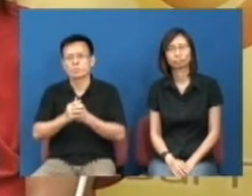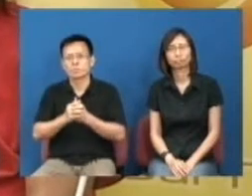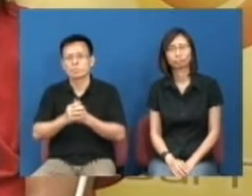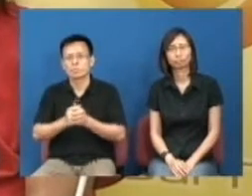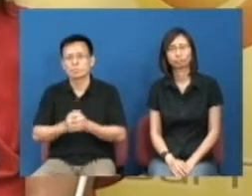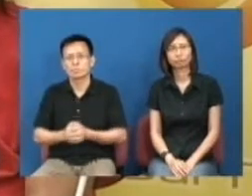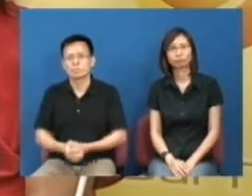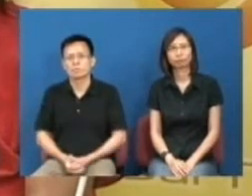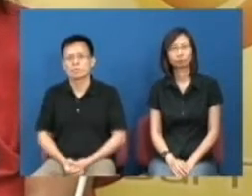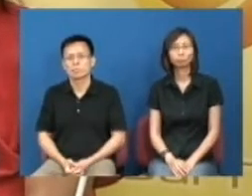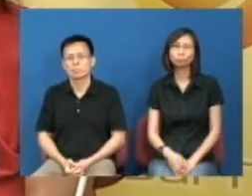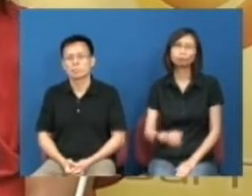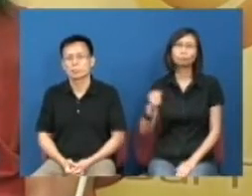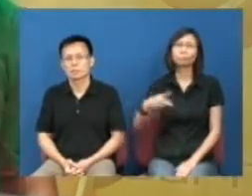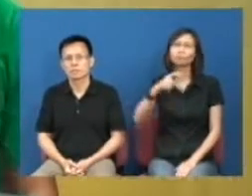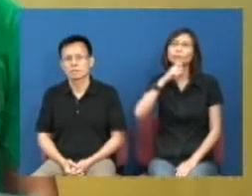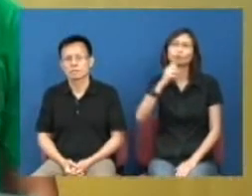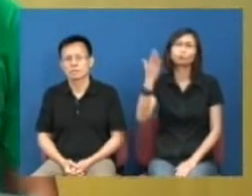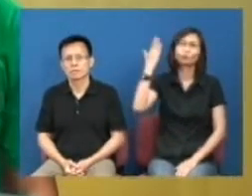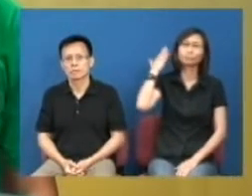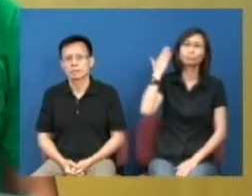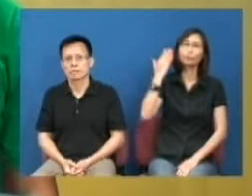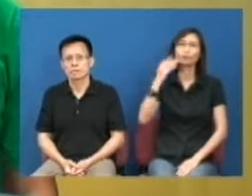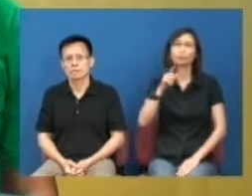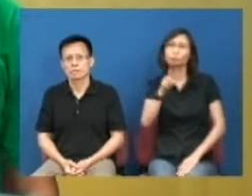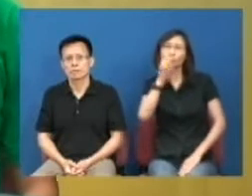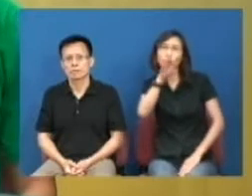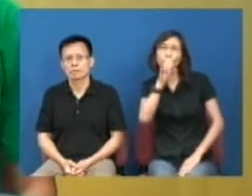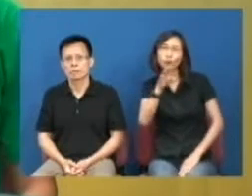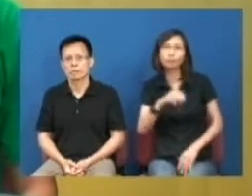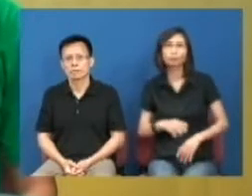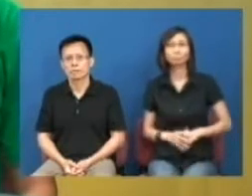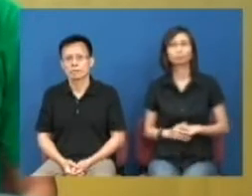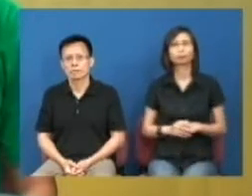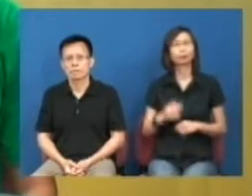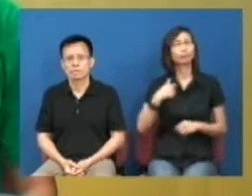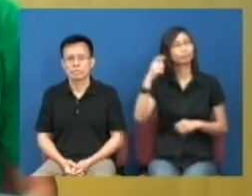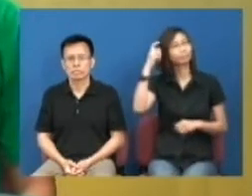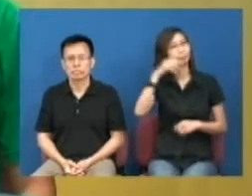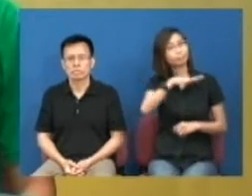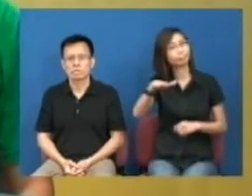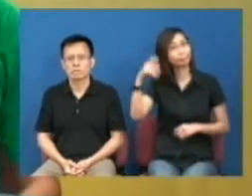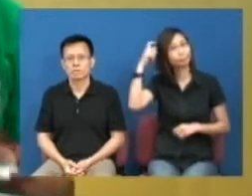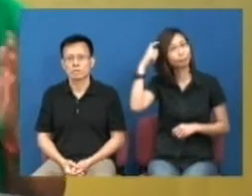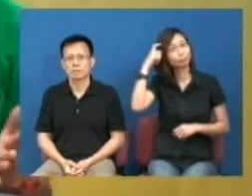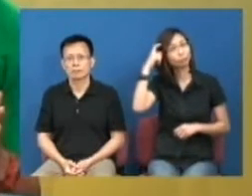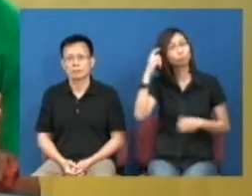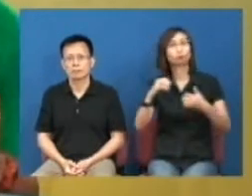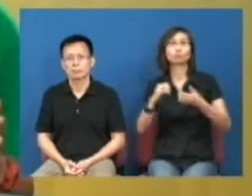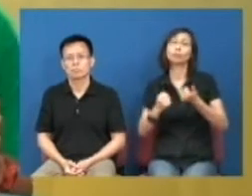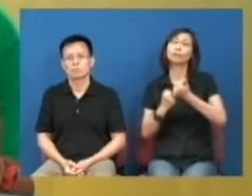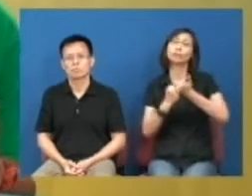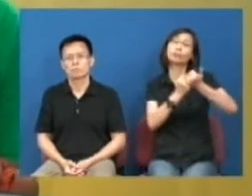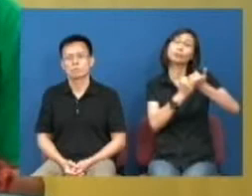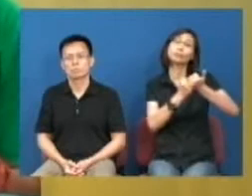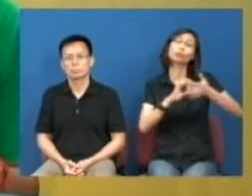的。 同埋啱你之前講過，就係話其實即係我係會諗到支聯會本身咧，其實只係同六四有關